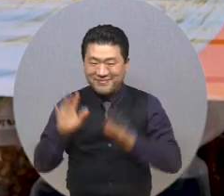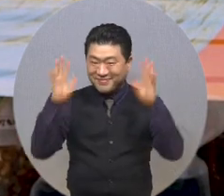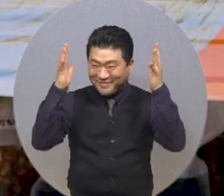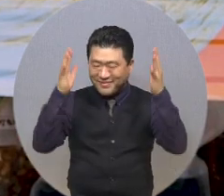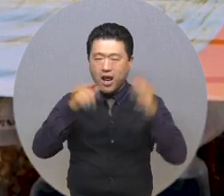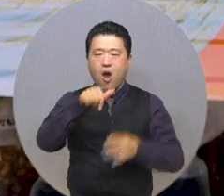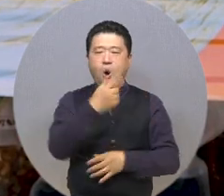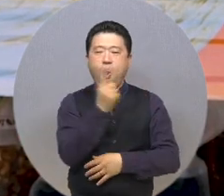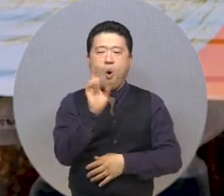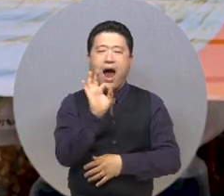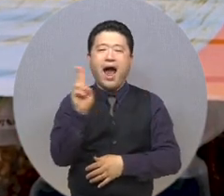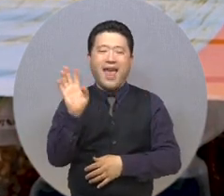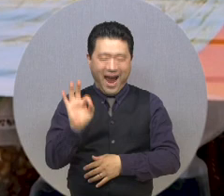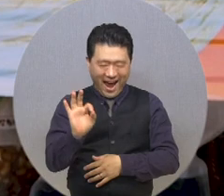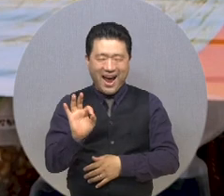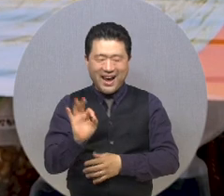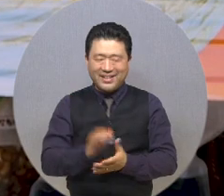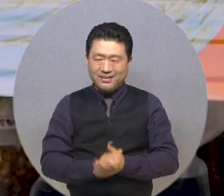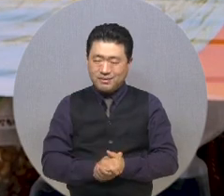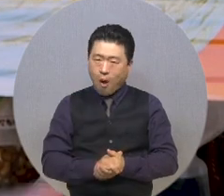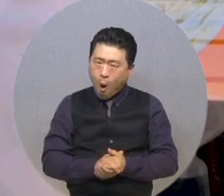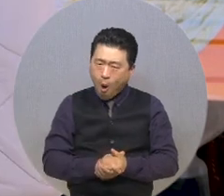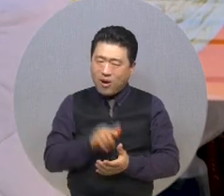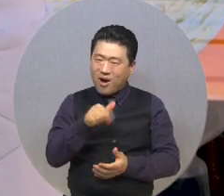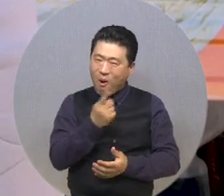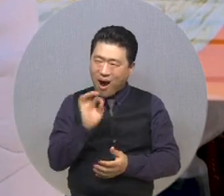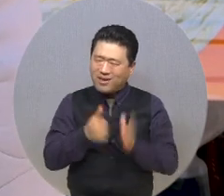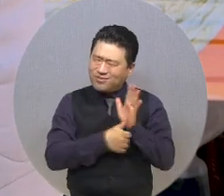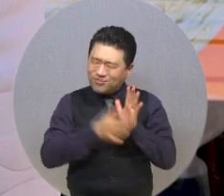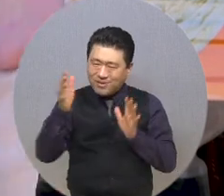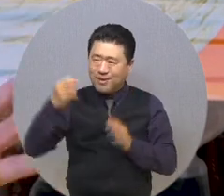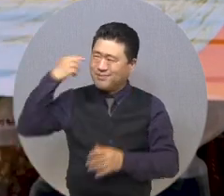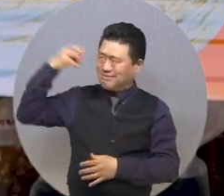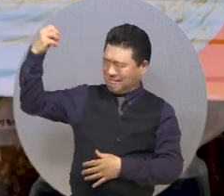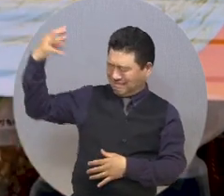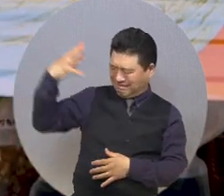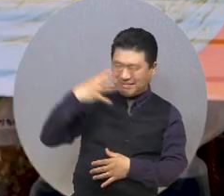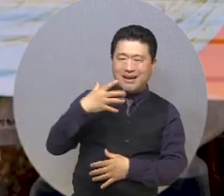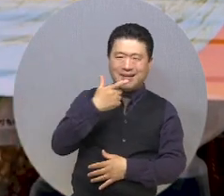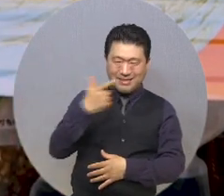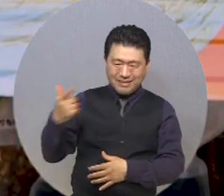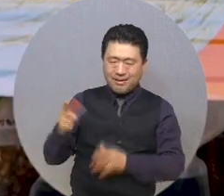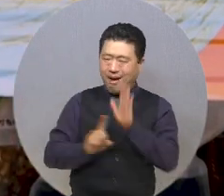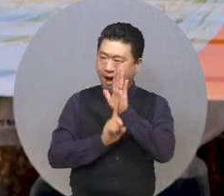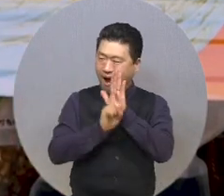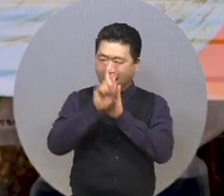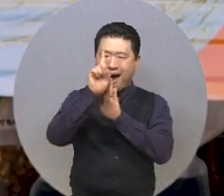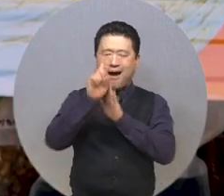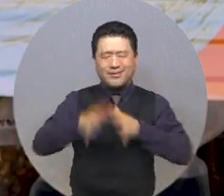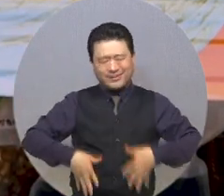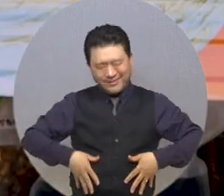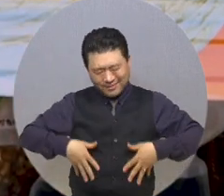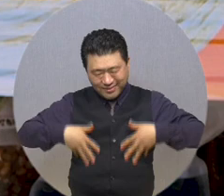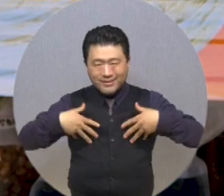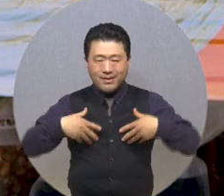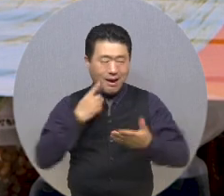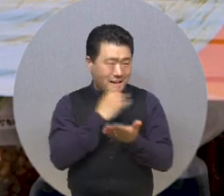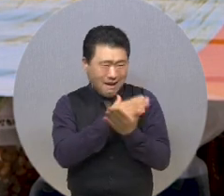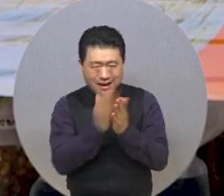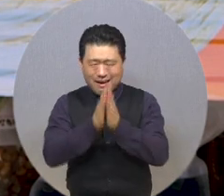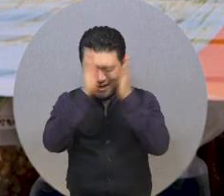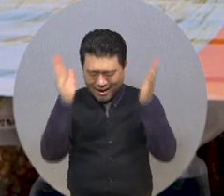짜자자잔! 전라남도 광양입니다. 광양하면 뭐 워낙 일조량이 풍부하고요, 기온이 따뜻하기 때문에 모든